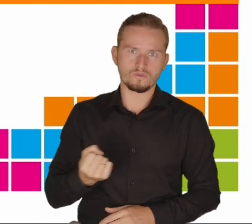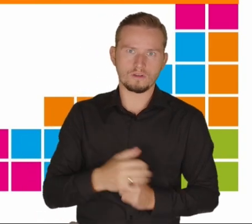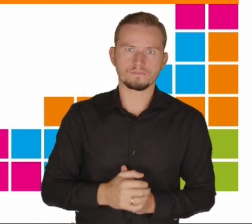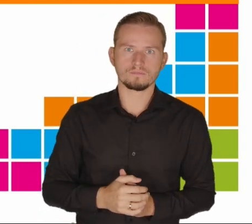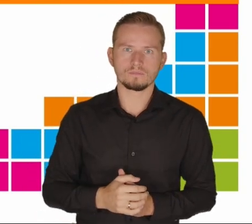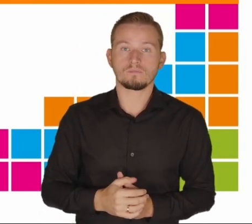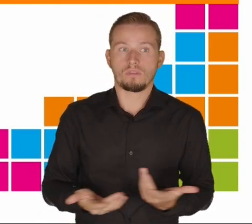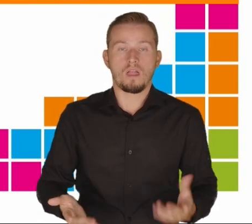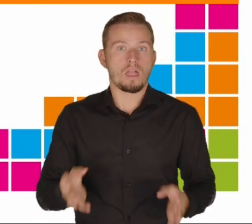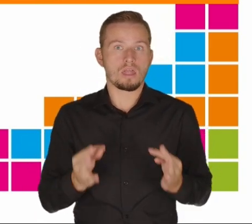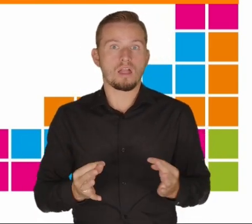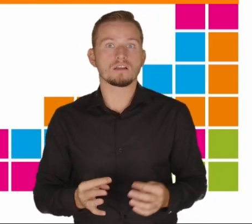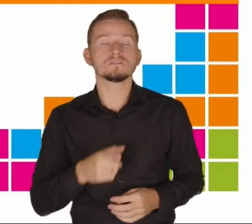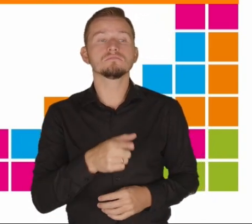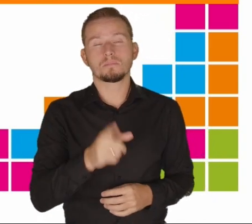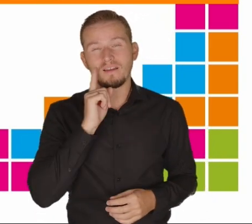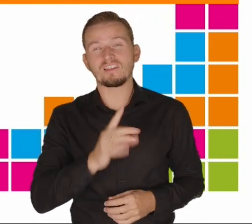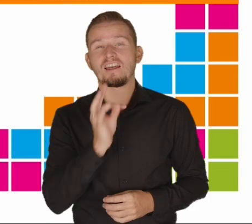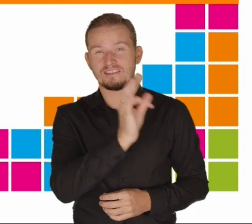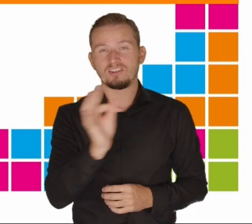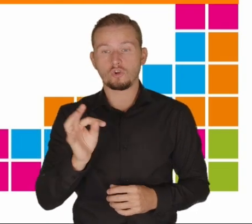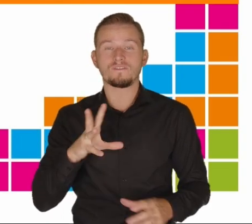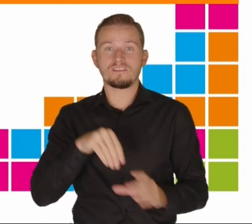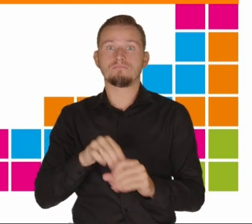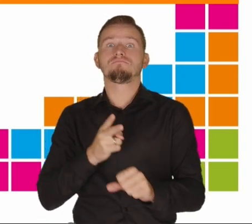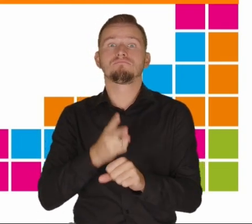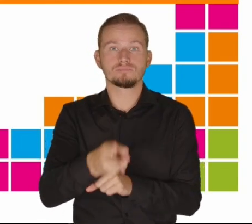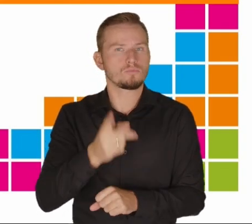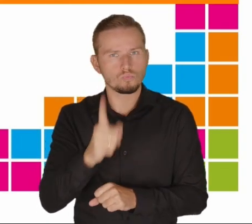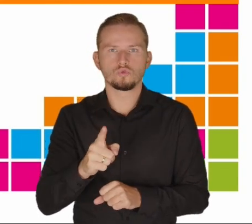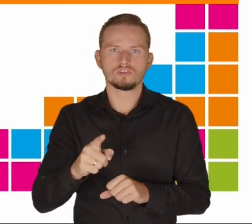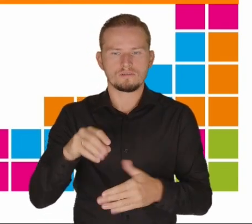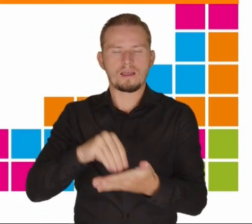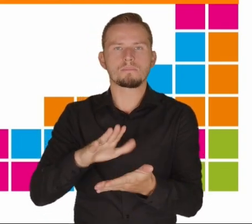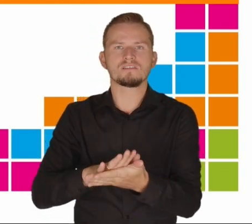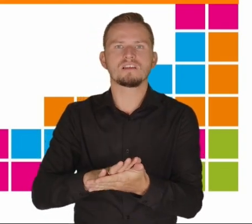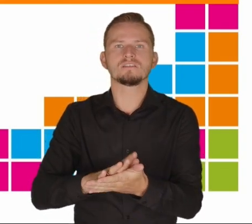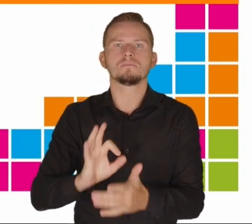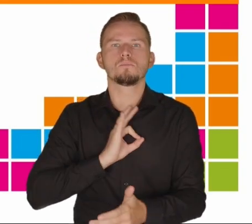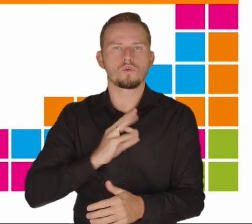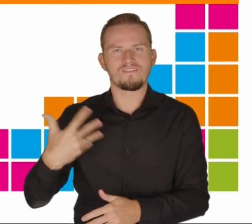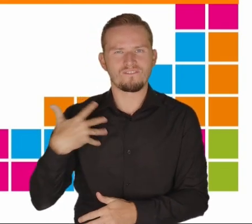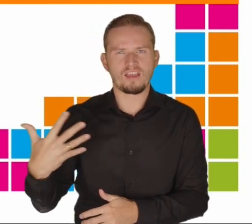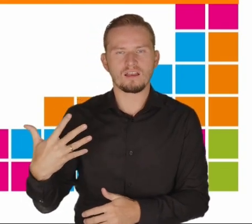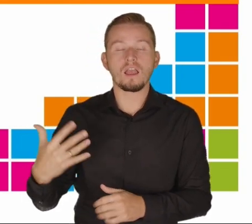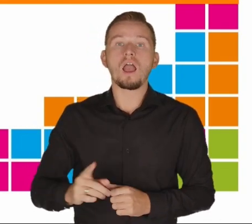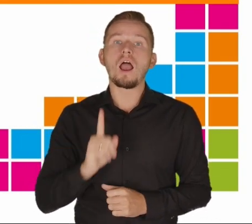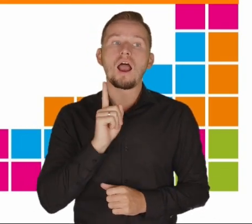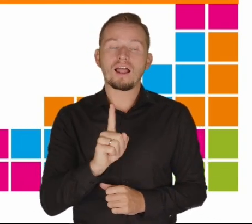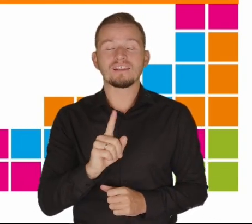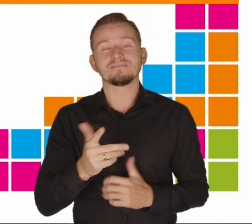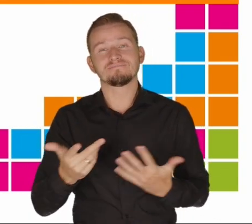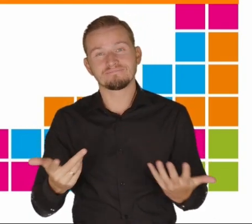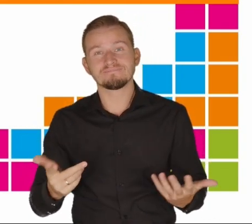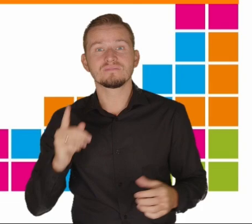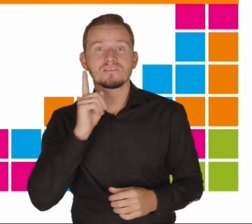TikToku potrzeba potwierdzenia swojego wieku. Ale nie jest to potwierdzenie tak bardzo trudne dla osoby, która chce to